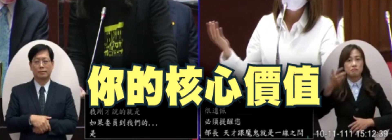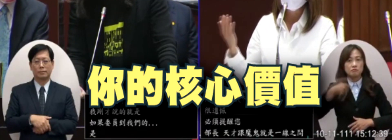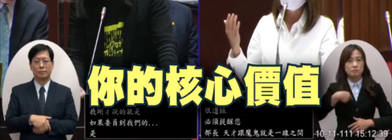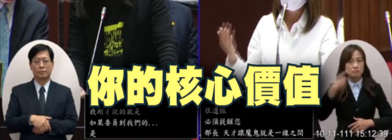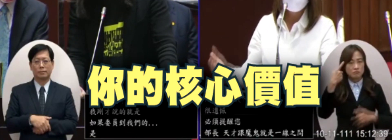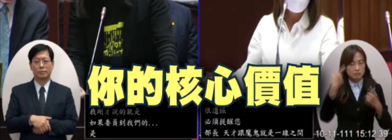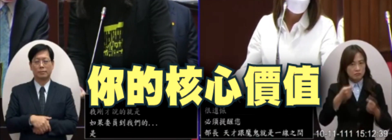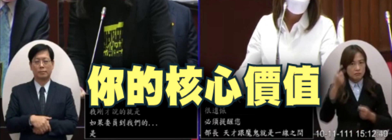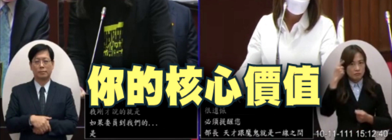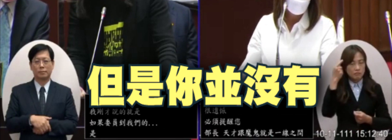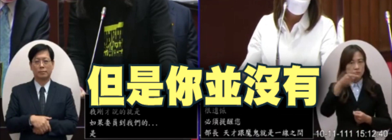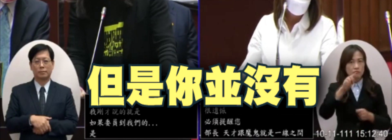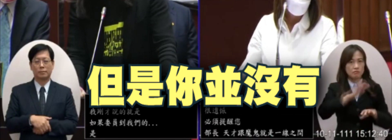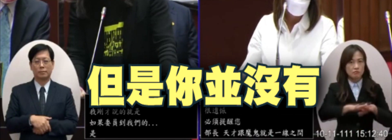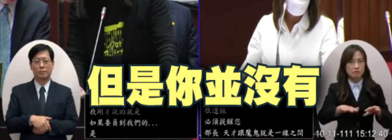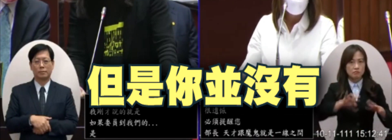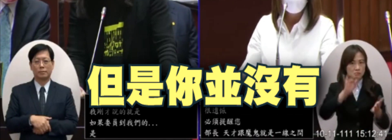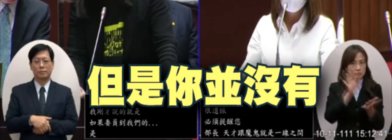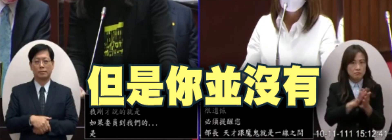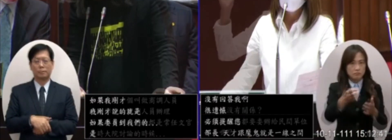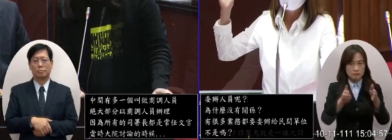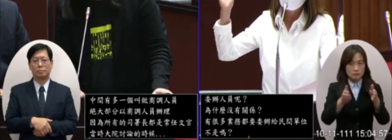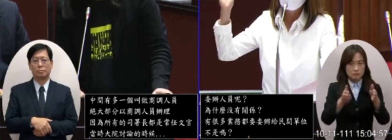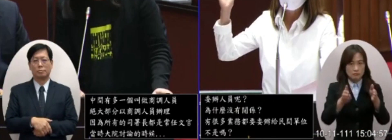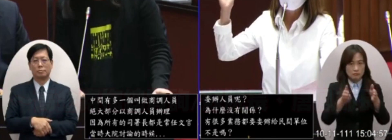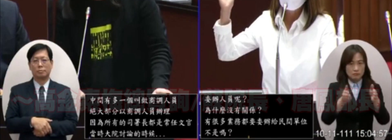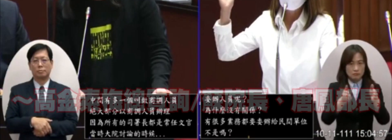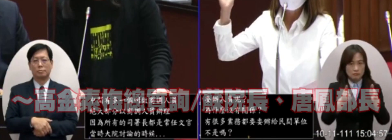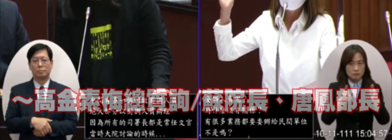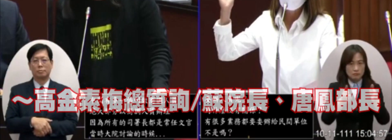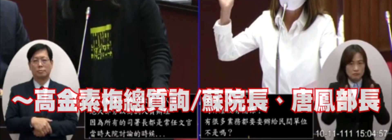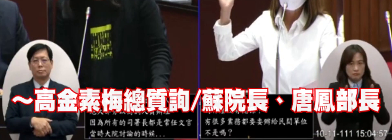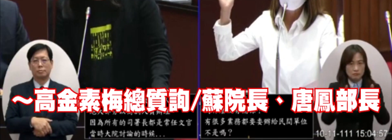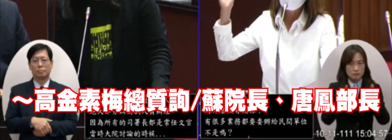回答我你的核心价值，但是你并没有。